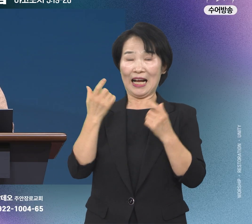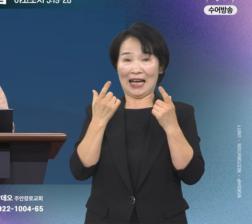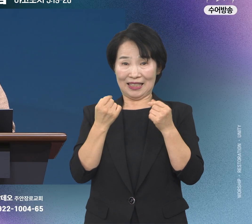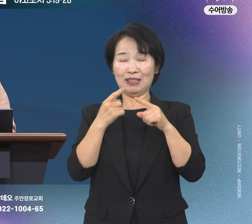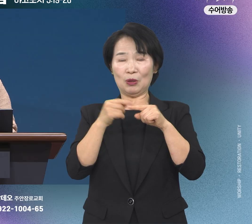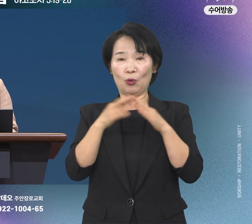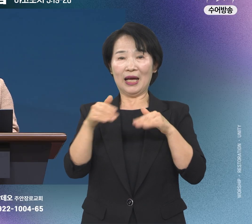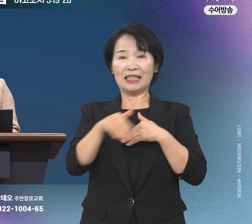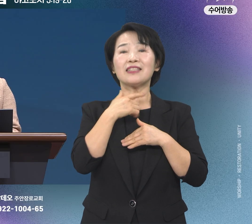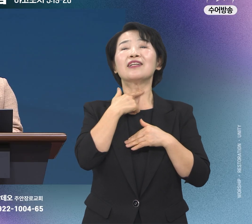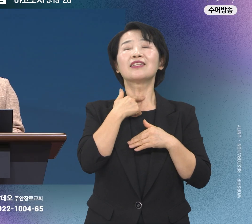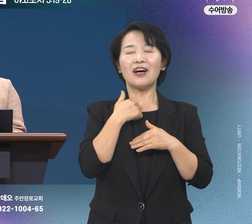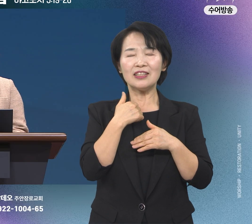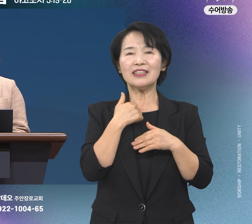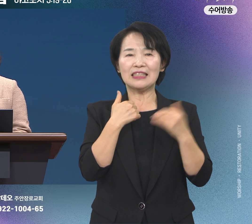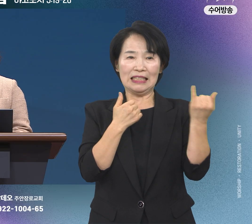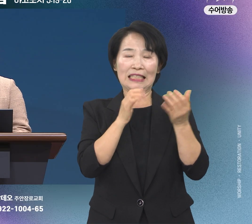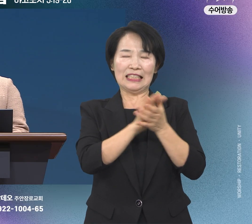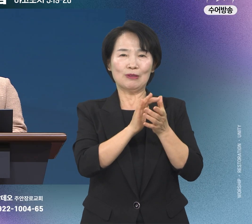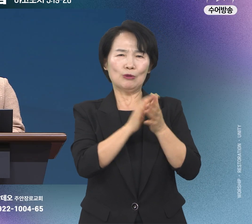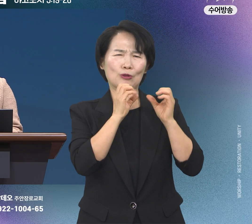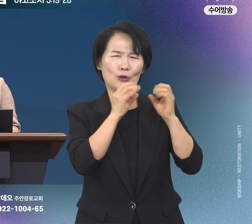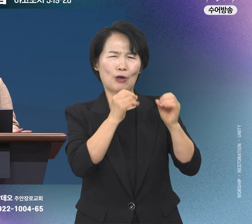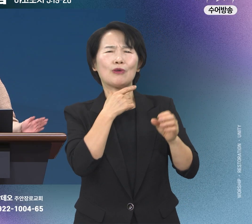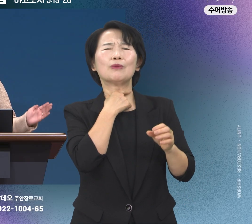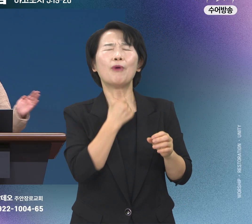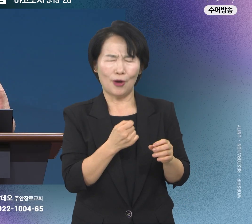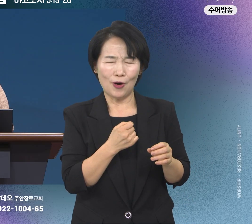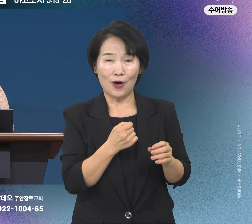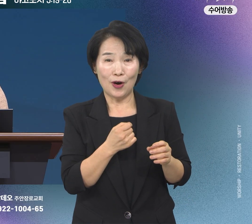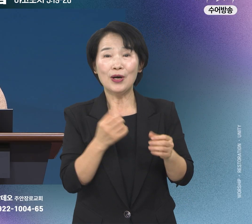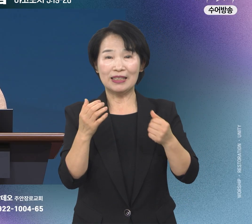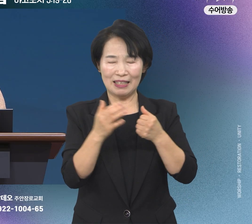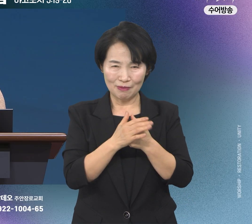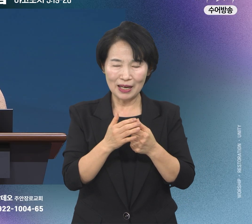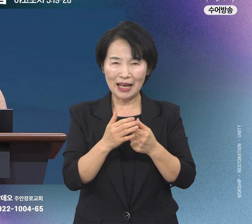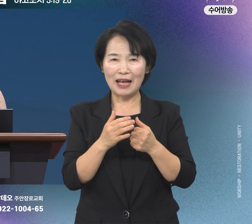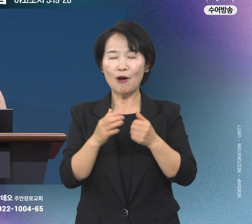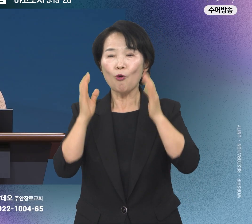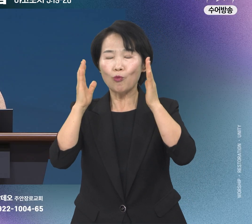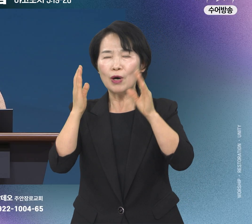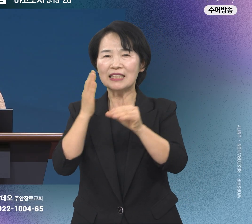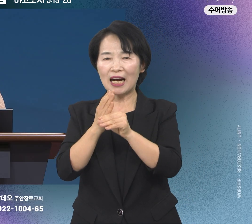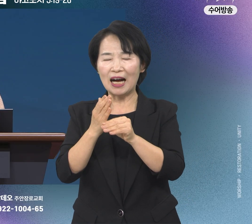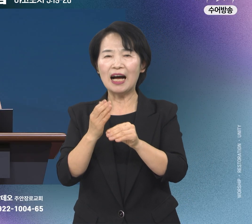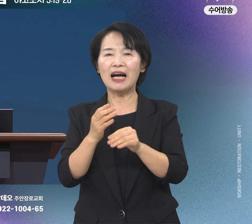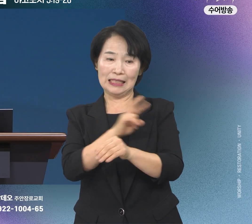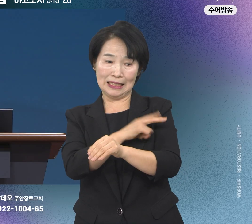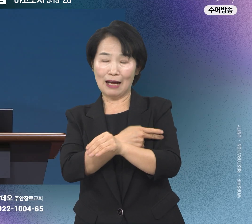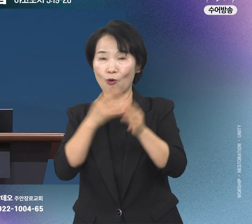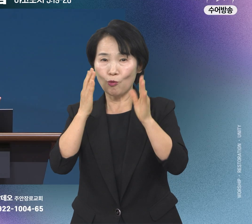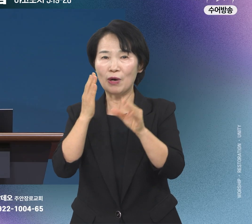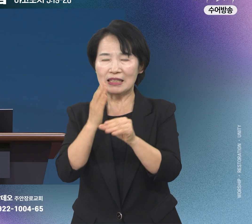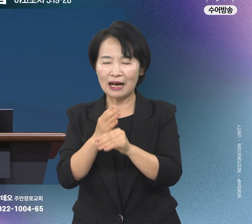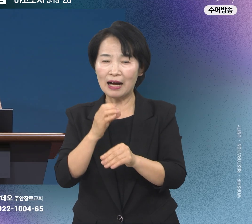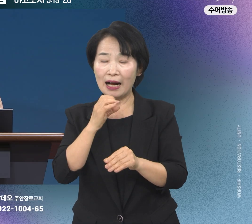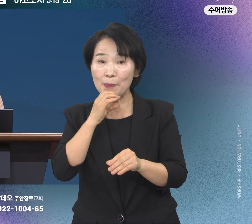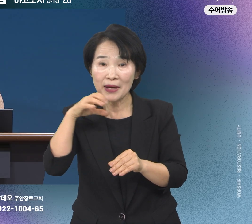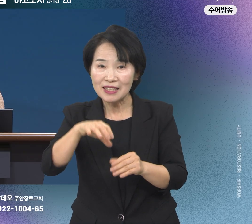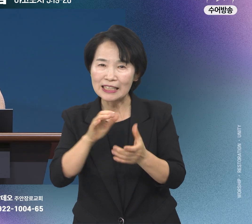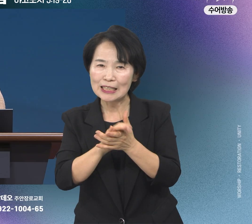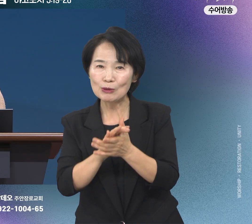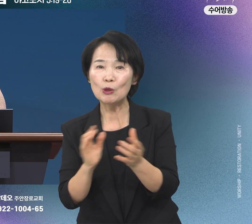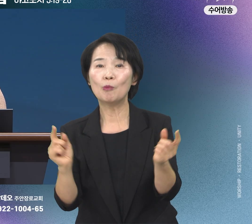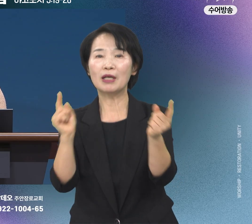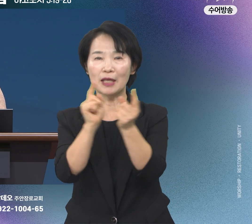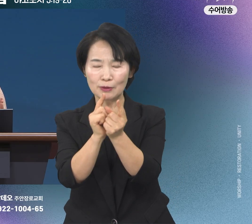친구를 굉장히 전도하고 싶었습니다. 그래서 그 친구를 서울의 한복판에 어떤 카페에서 만났는데, 근데 이 친구가 이야기하는 것이